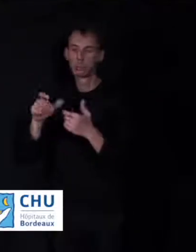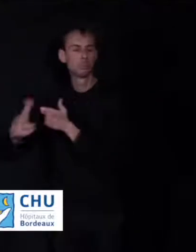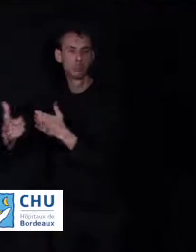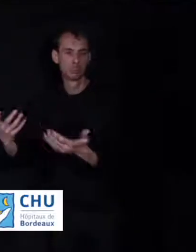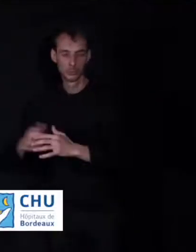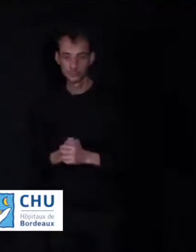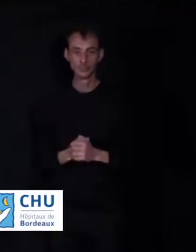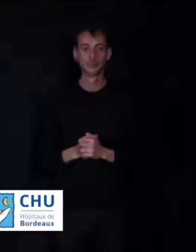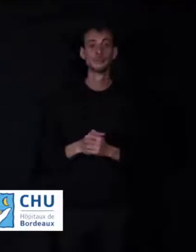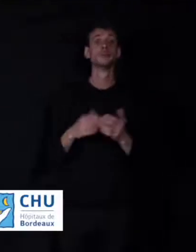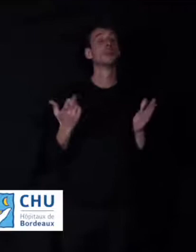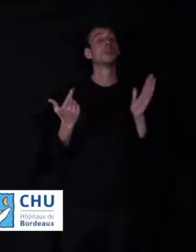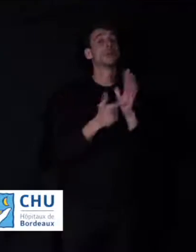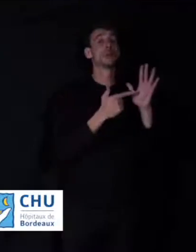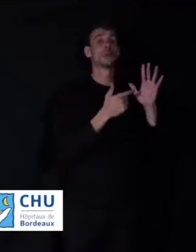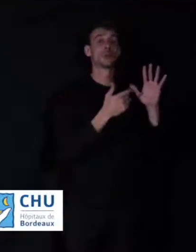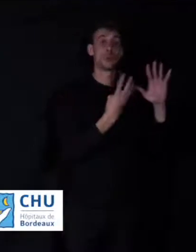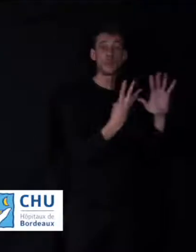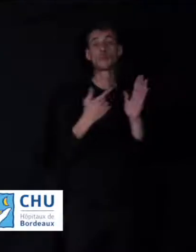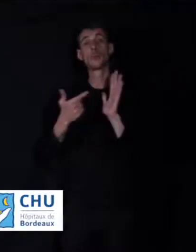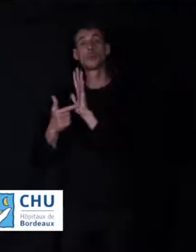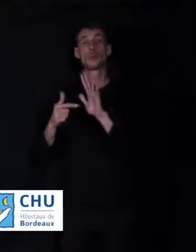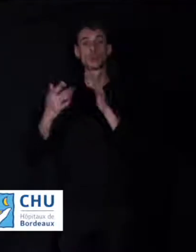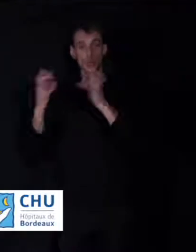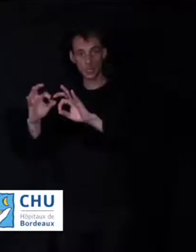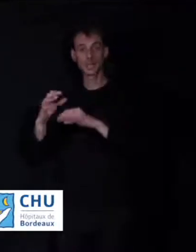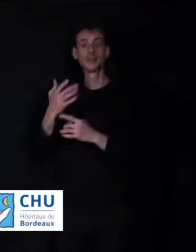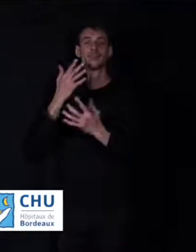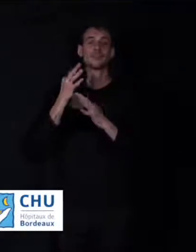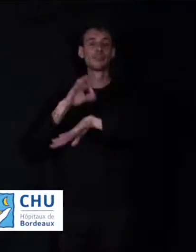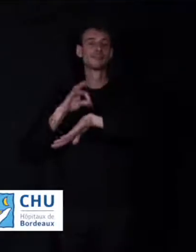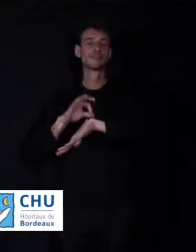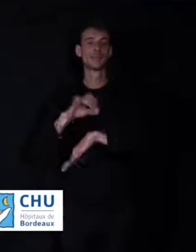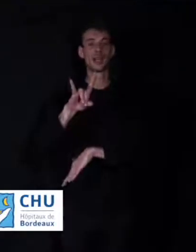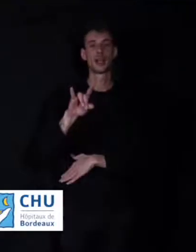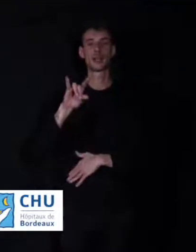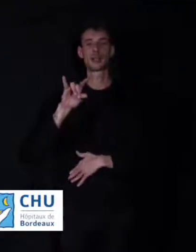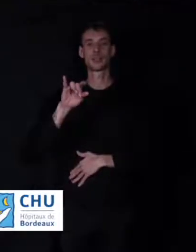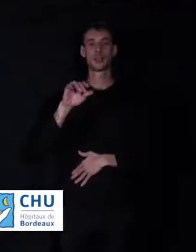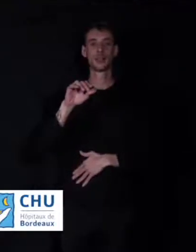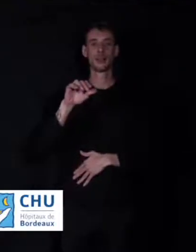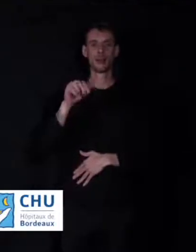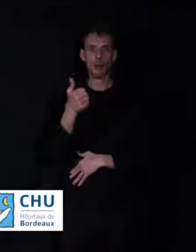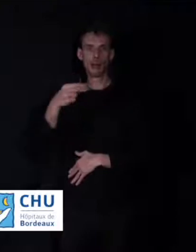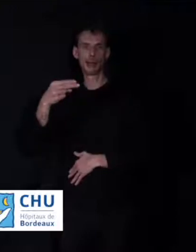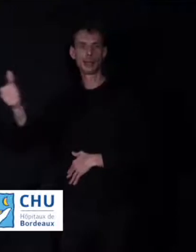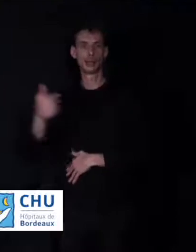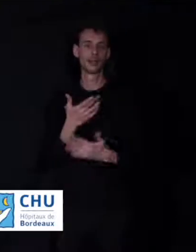H1N1 2009-2010, cette vaccination qui a fait couler beaucoup d'encre, une vaccination de masse, plus ou